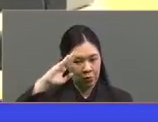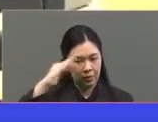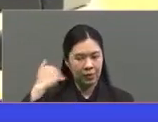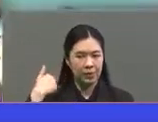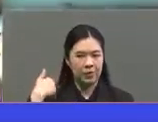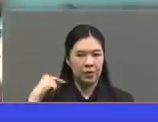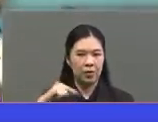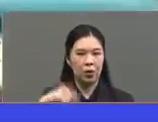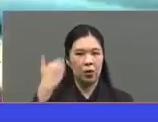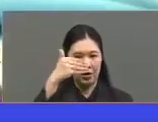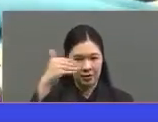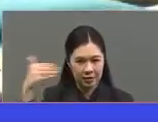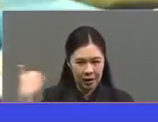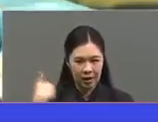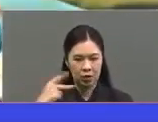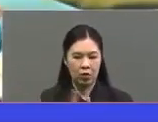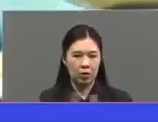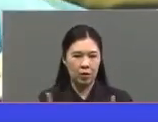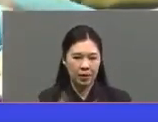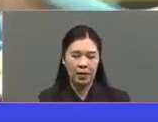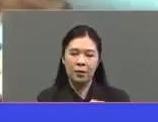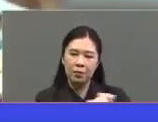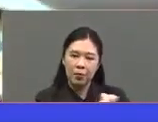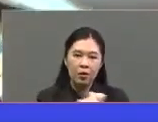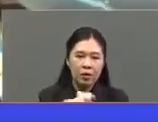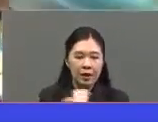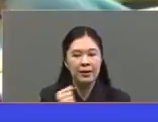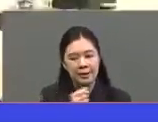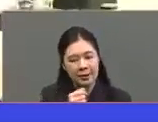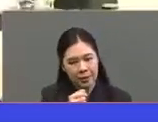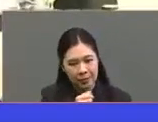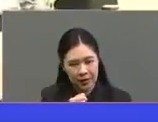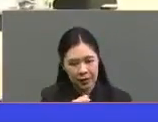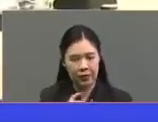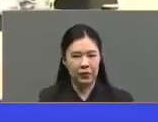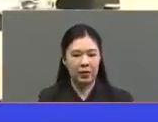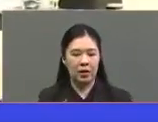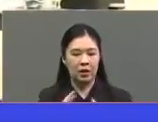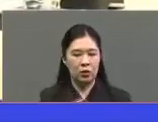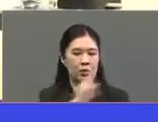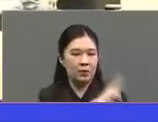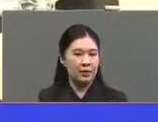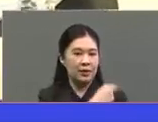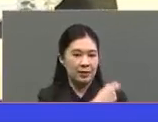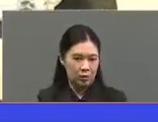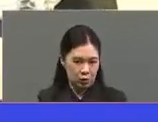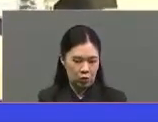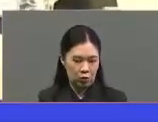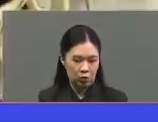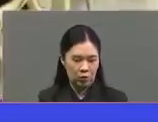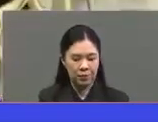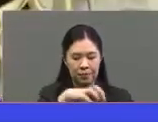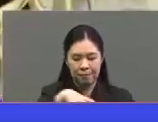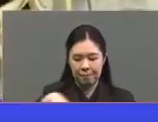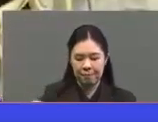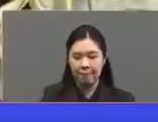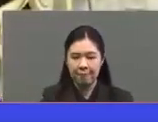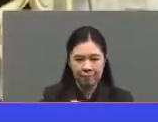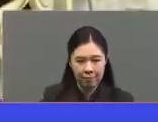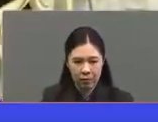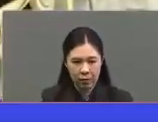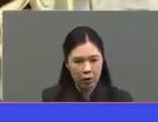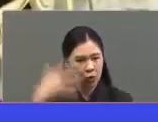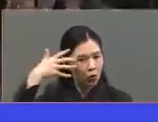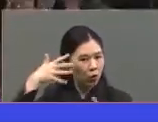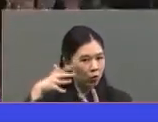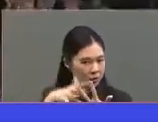นะคะให้เร่งดำเนินการหาแนวทางป้องกันและแก้ไขปัญหาเกี่ยวกับการครอบครองอาวุธปืนและยาเสพติดค่ะที่ส่งผลกระทบต่อความปลอดภัยในชีวิตและทรั